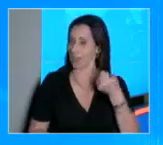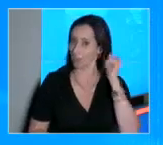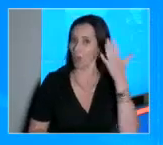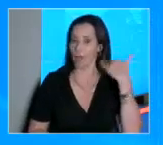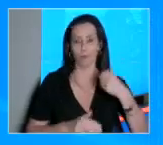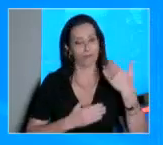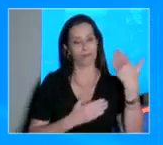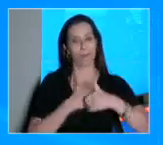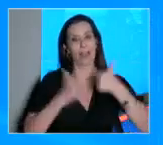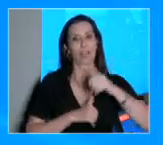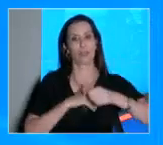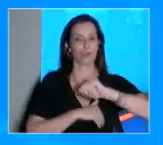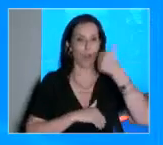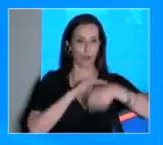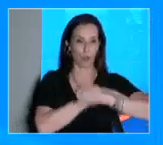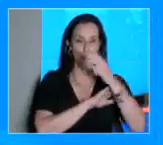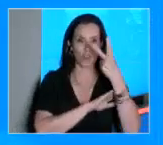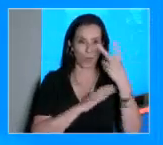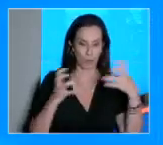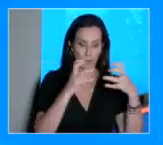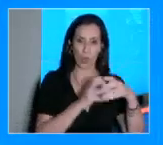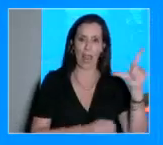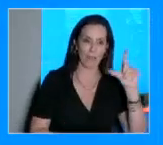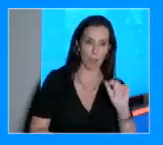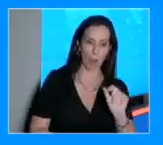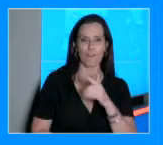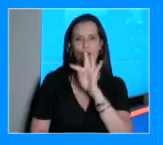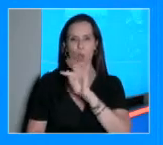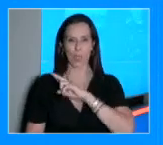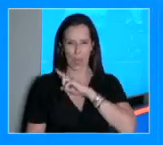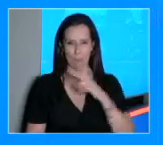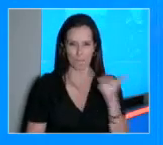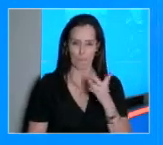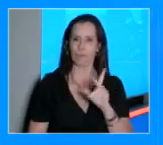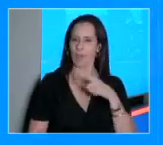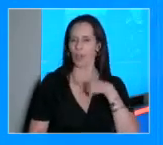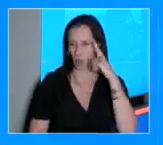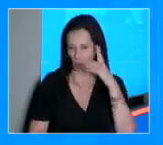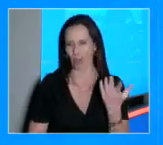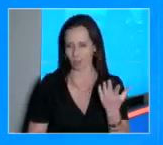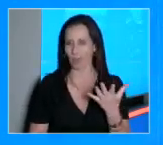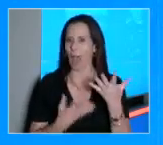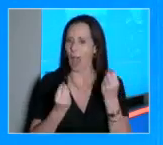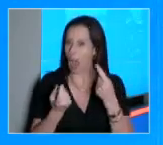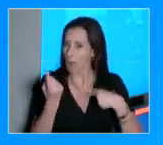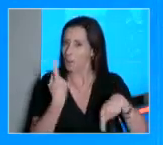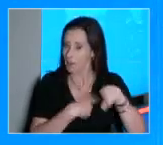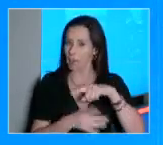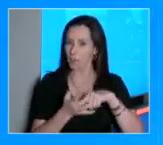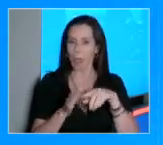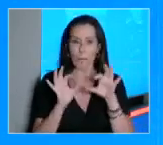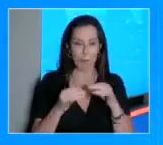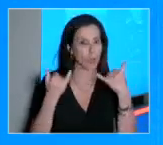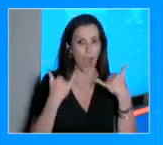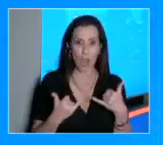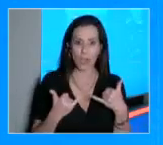אתמול היה גמר ליגת האלופות. שתיים שיחקו שם, ליברפול וטוטנהאם. אני יודע, רבים ורבות מכם, ממש